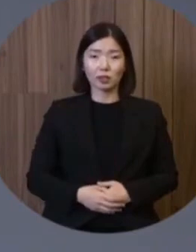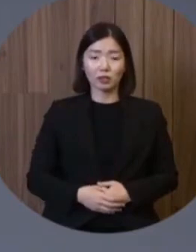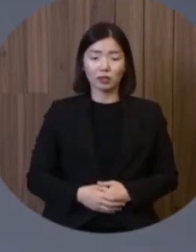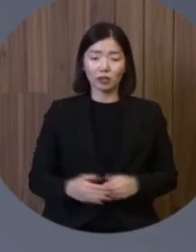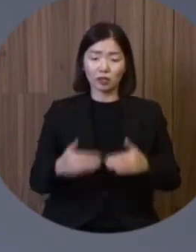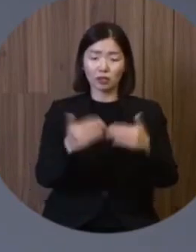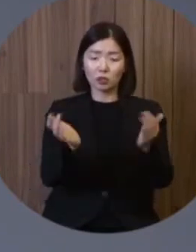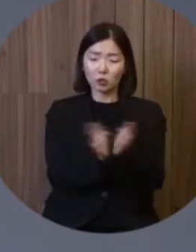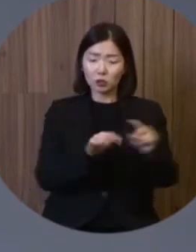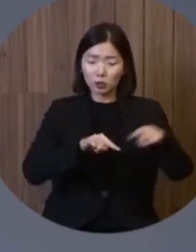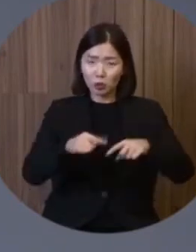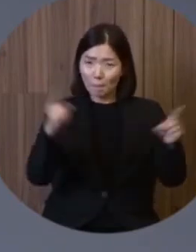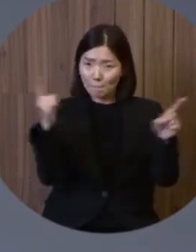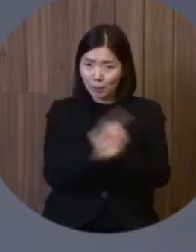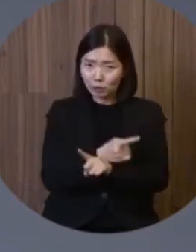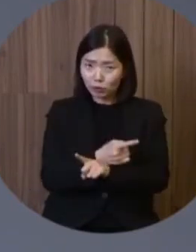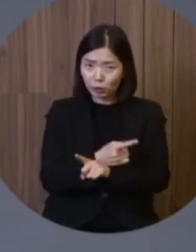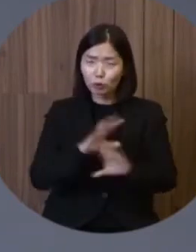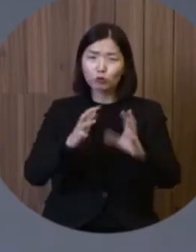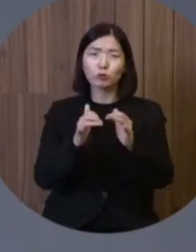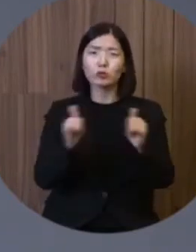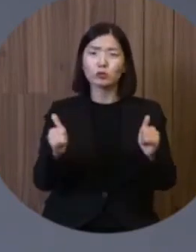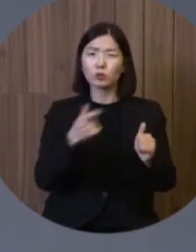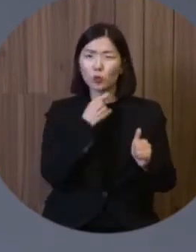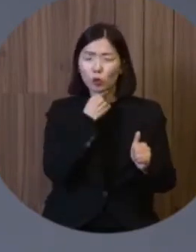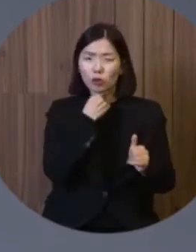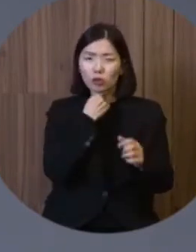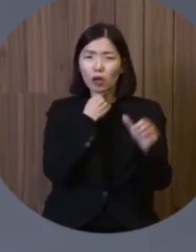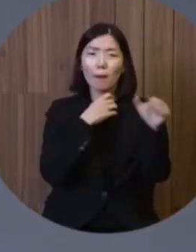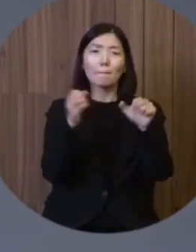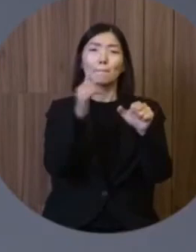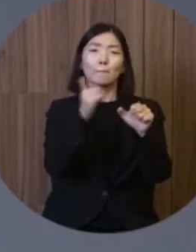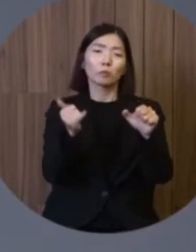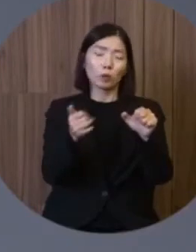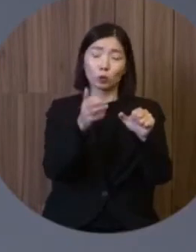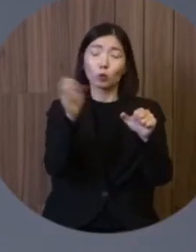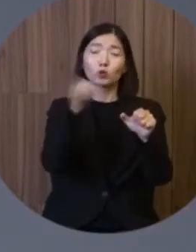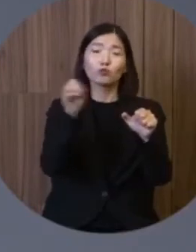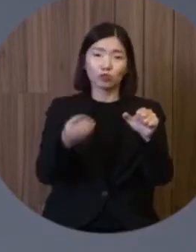정권 교체를 요구하는 국민 여론이 과반수를 넘어가고 있습니다.